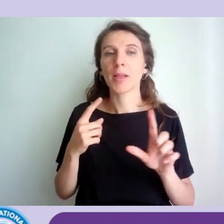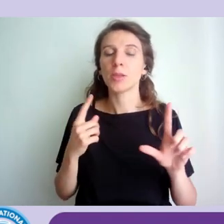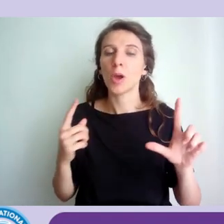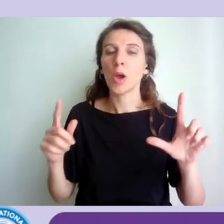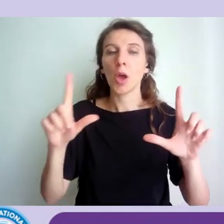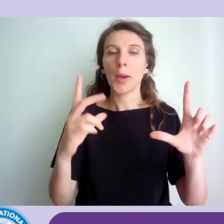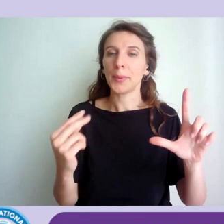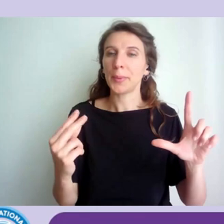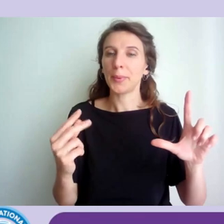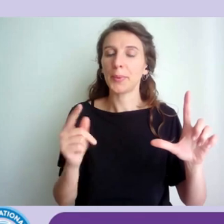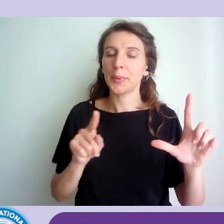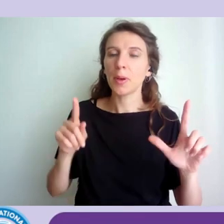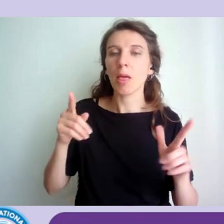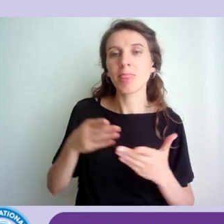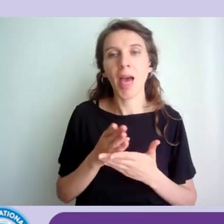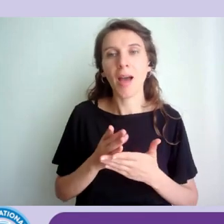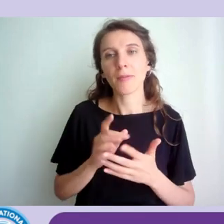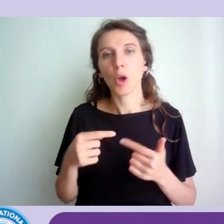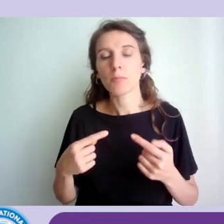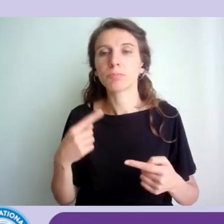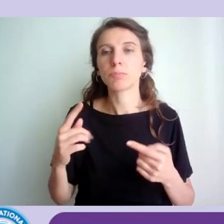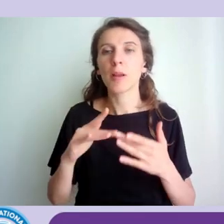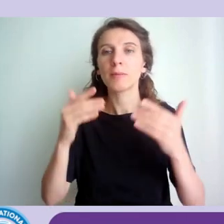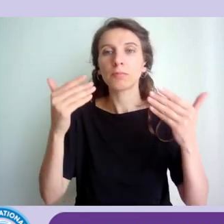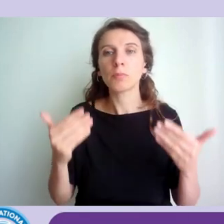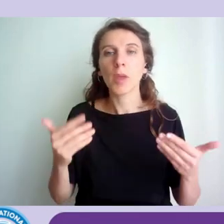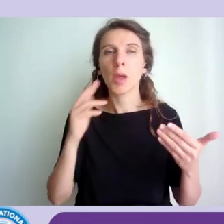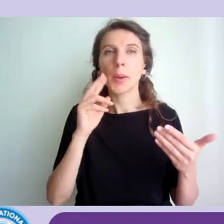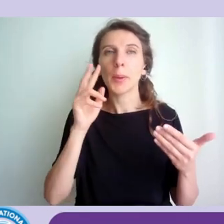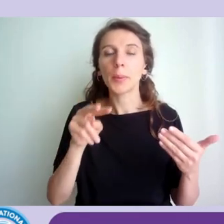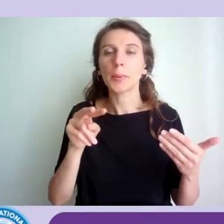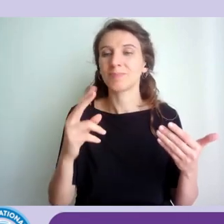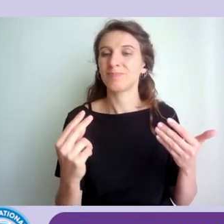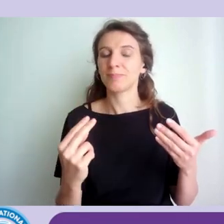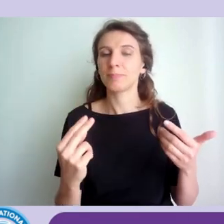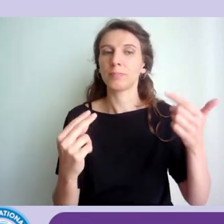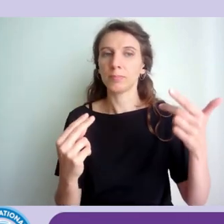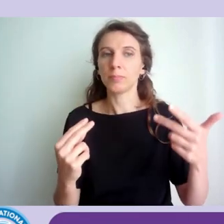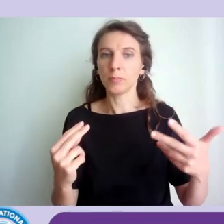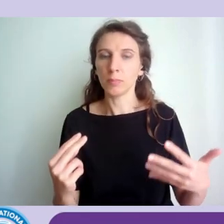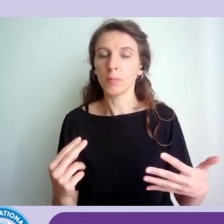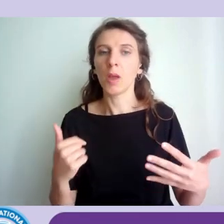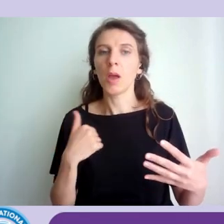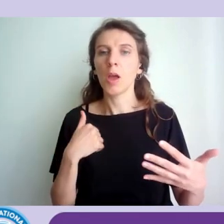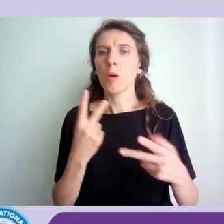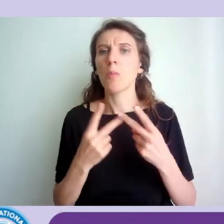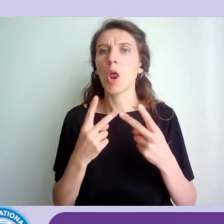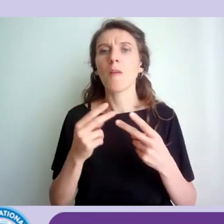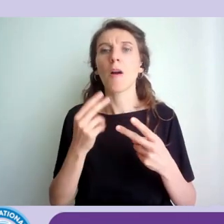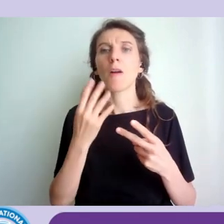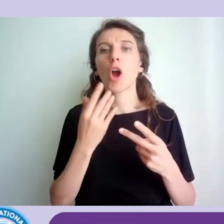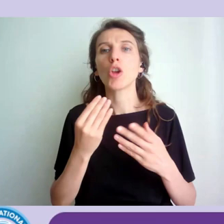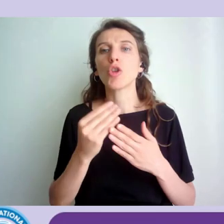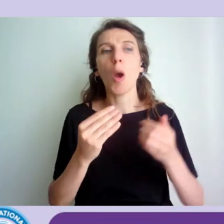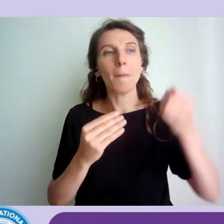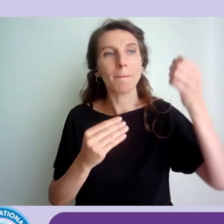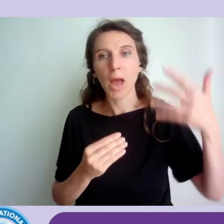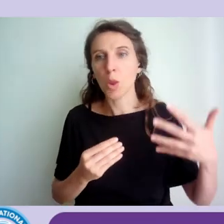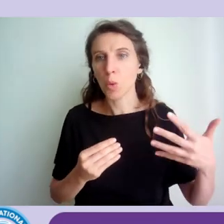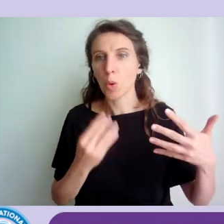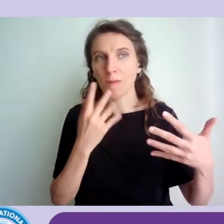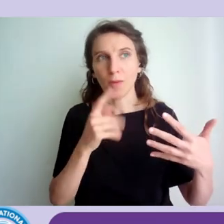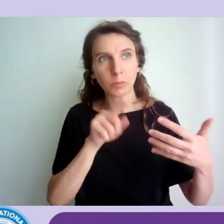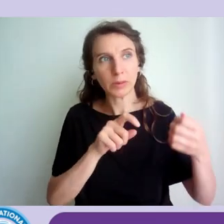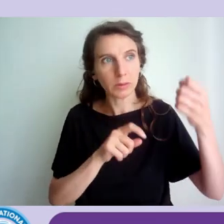pagina web vengono presentati dei contenuti poi non so uno tenta di aprire un menù uno io mi